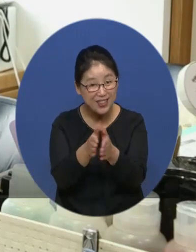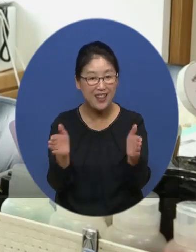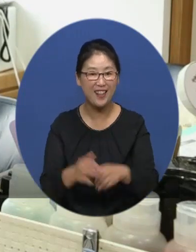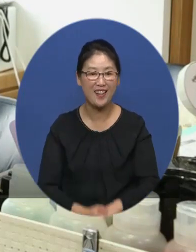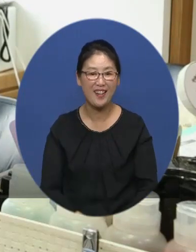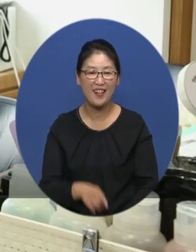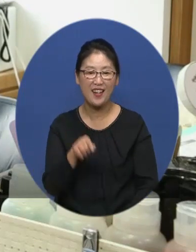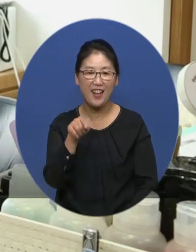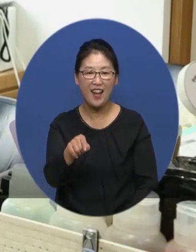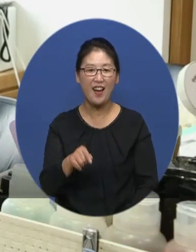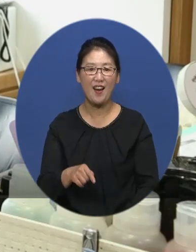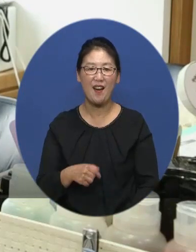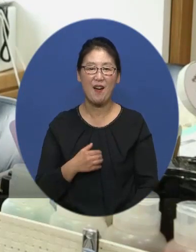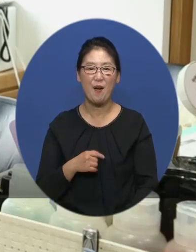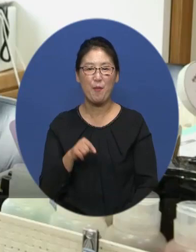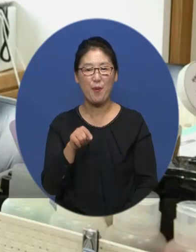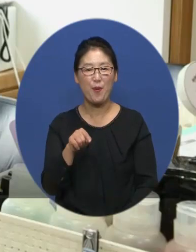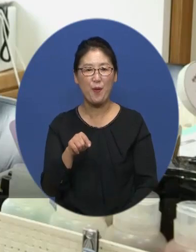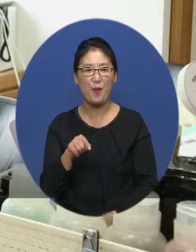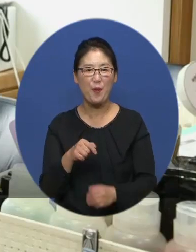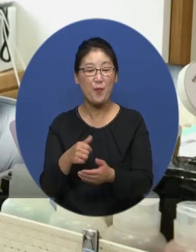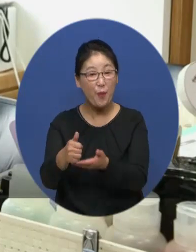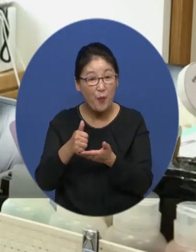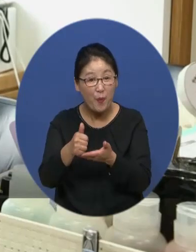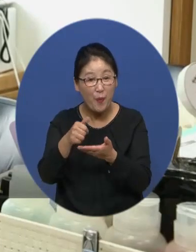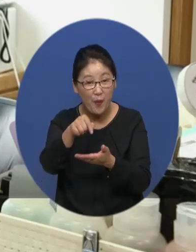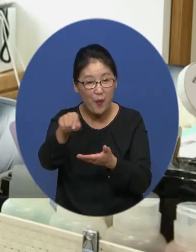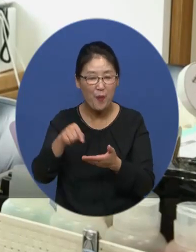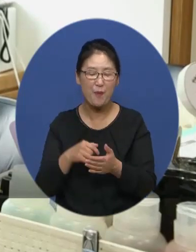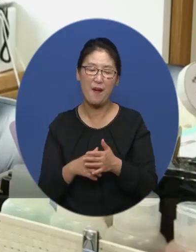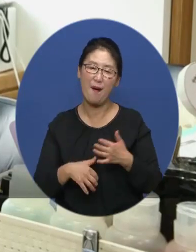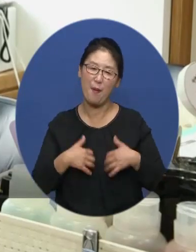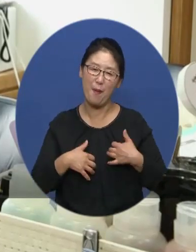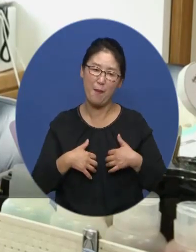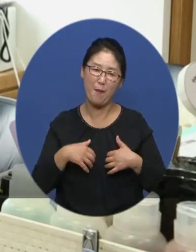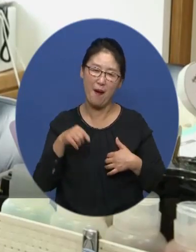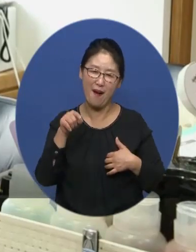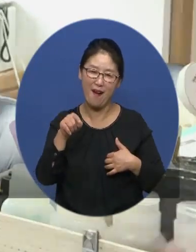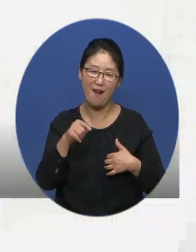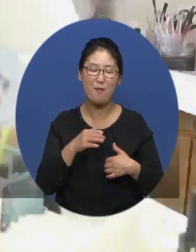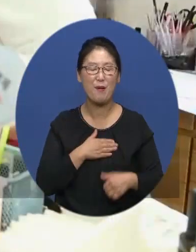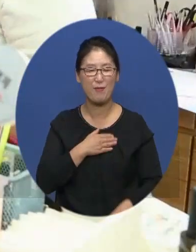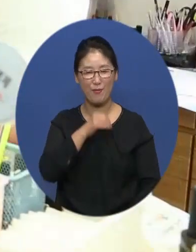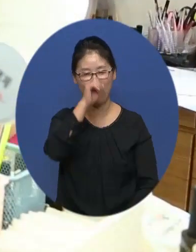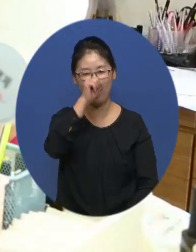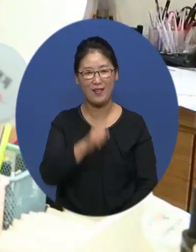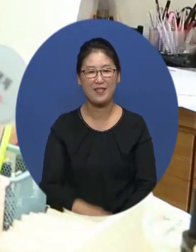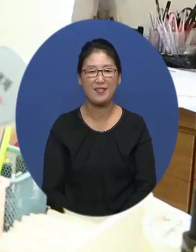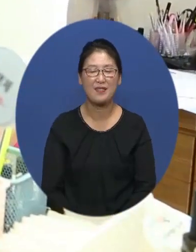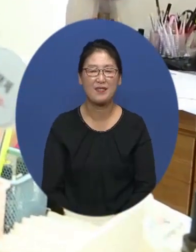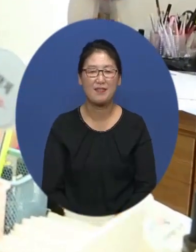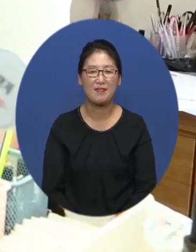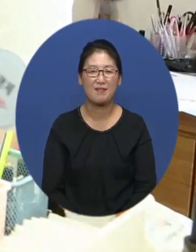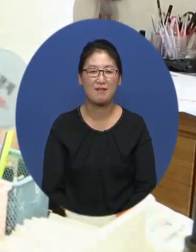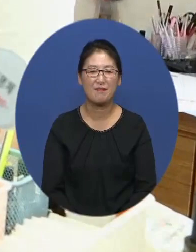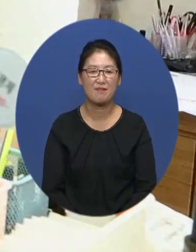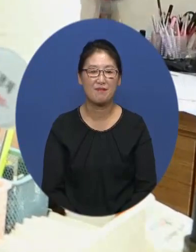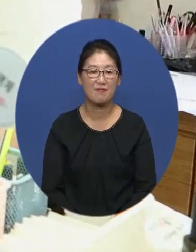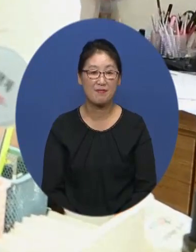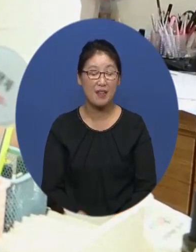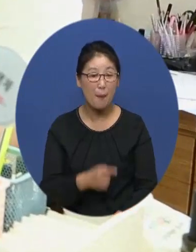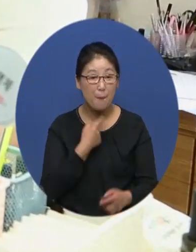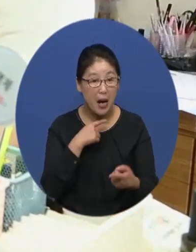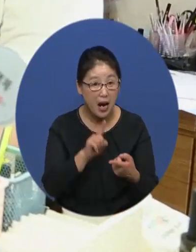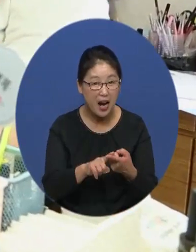좋죠. 다시 와줬으면 좋겠다는 마음도 있고. 괜찮은데?